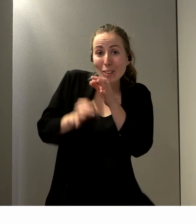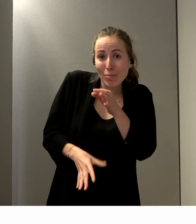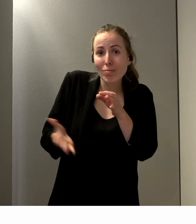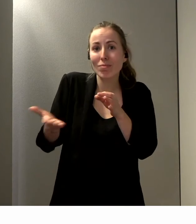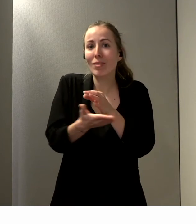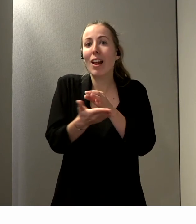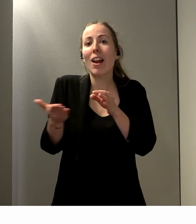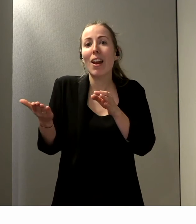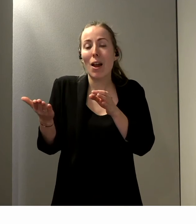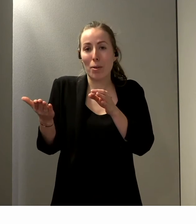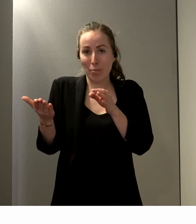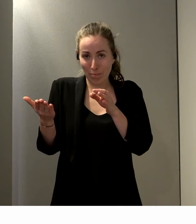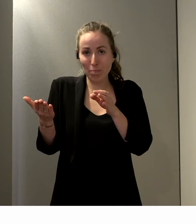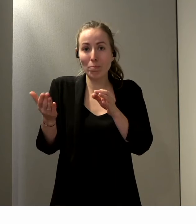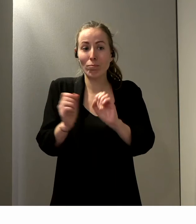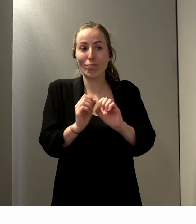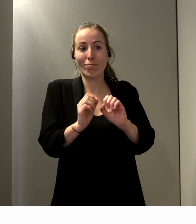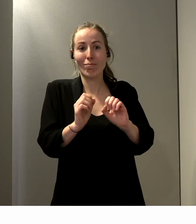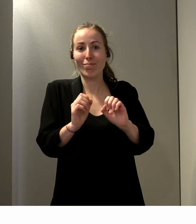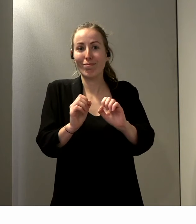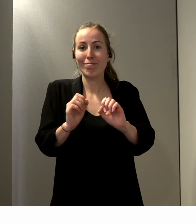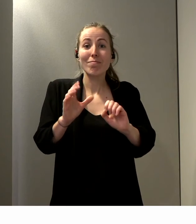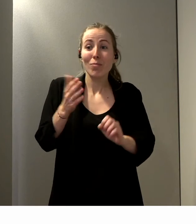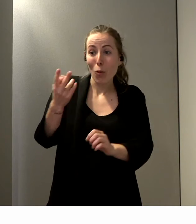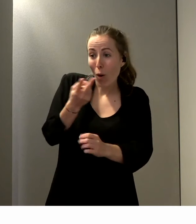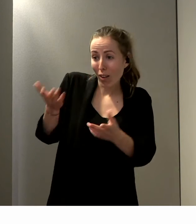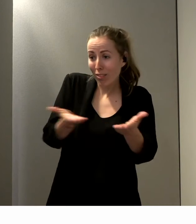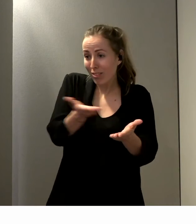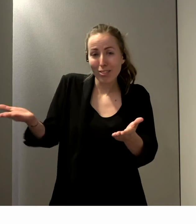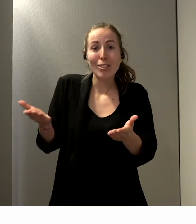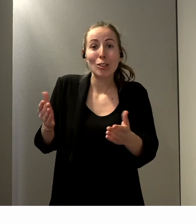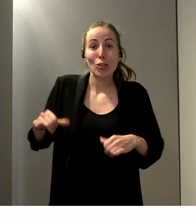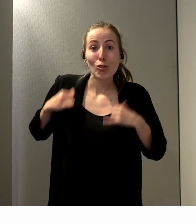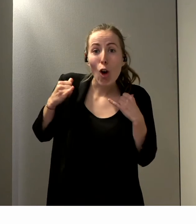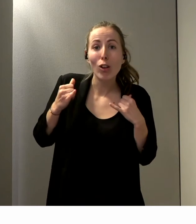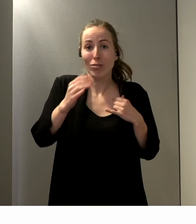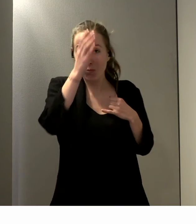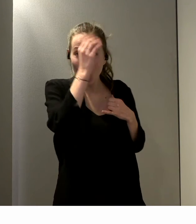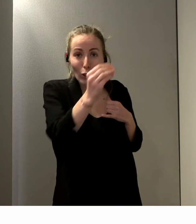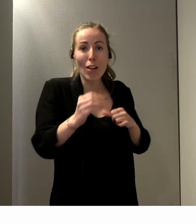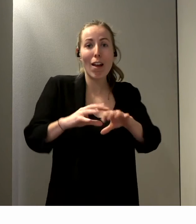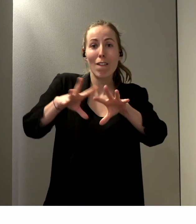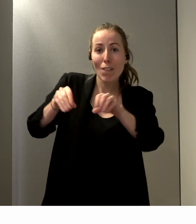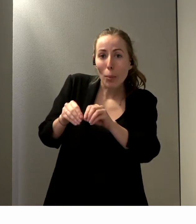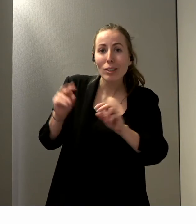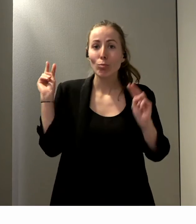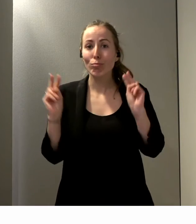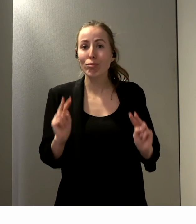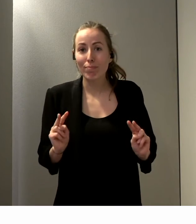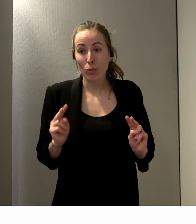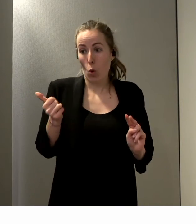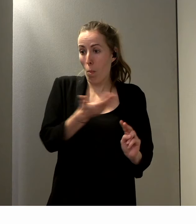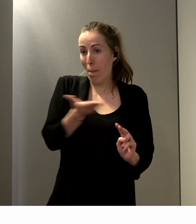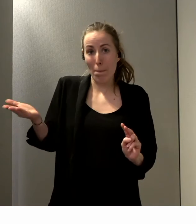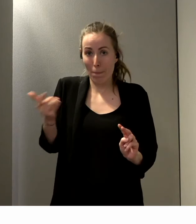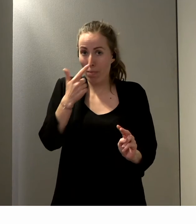vous et face à leur d'écran des jeunes et des professionnels, des familles qui attendent